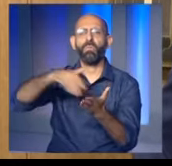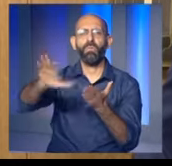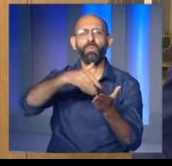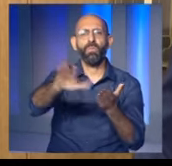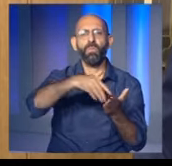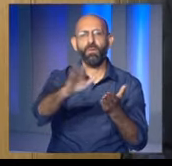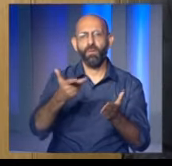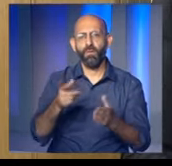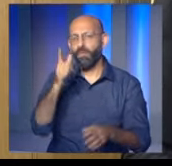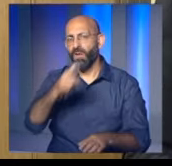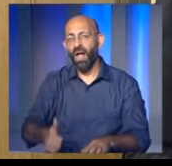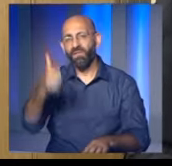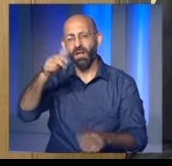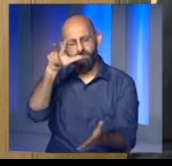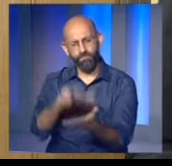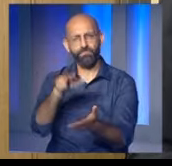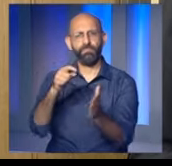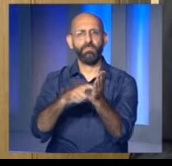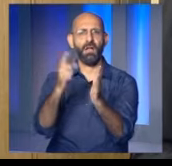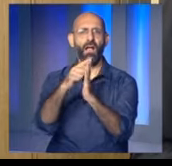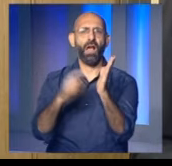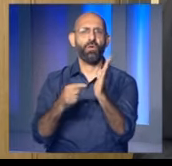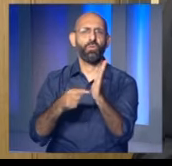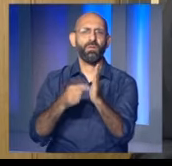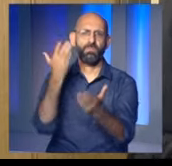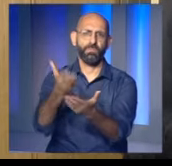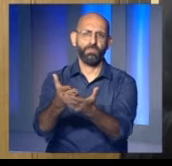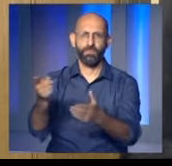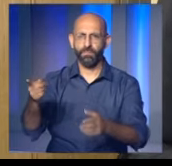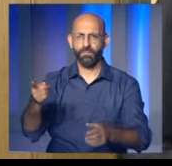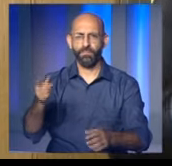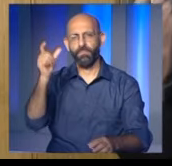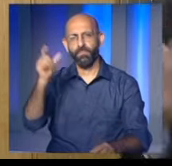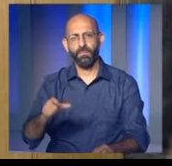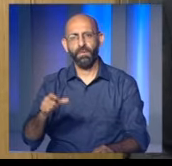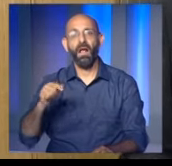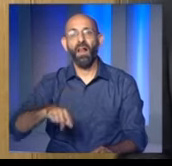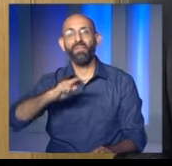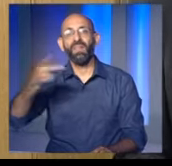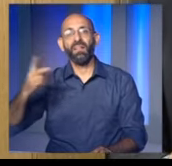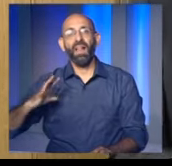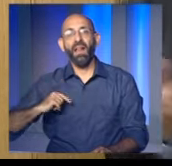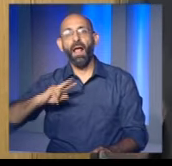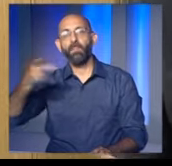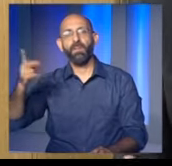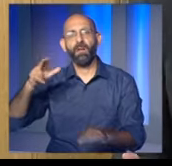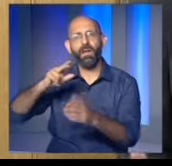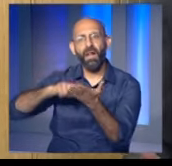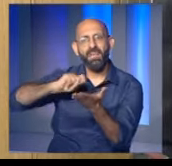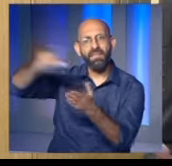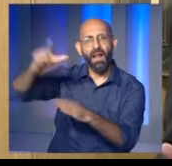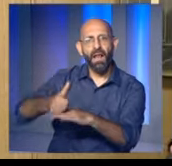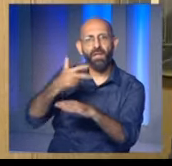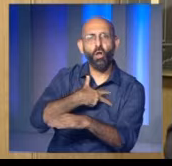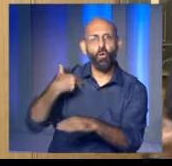بغد أفضل. ومن مجلس النواب وجه النائب سليم الصايغ رسالة لرئيس الحكومة نجيب ميقاتي حول المواد الكيميائية في معمل